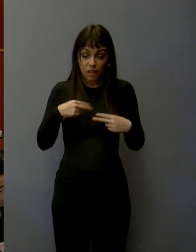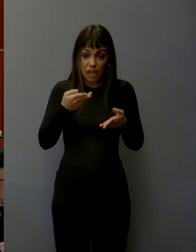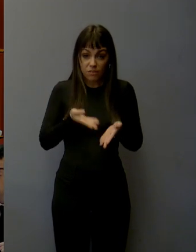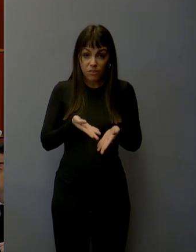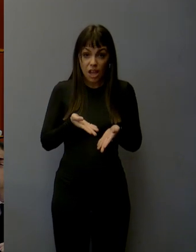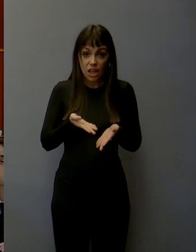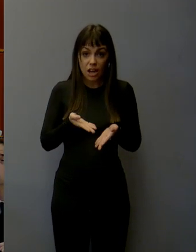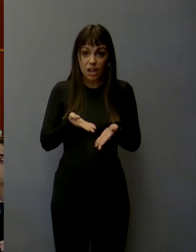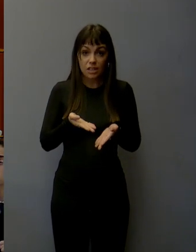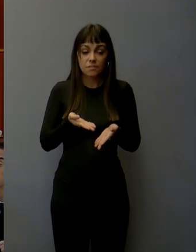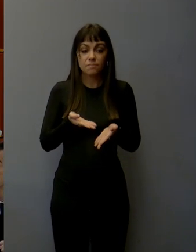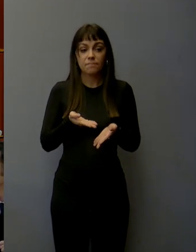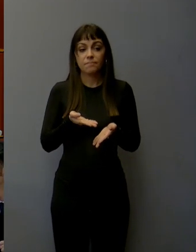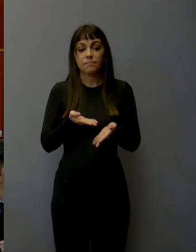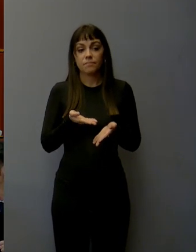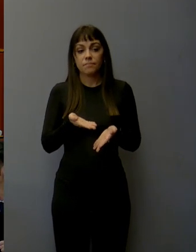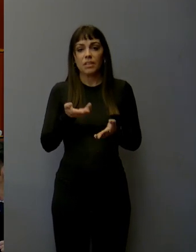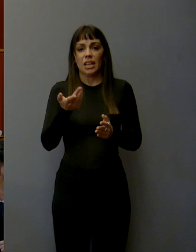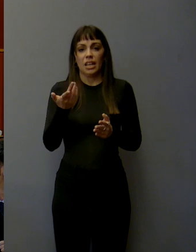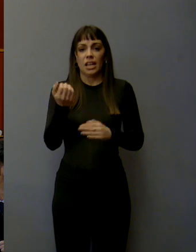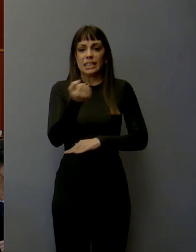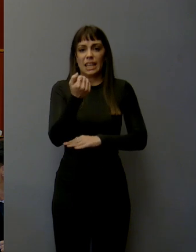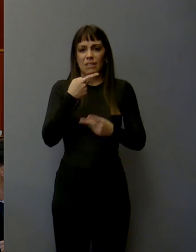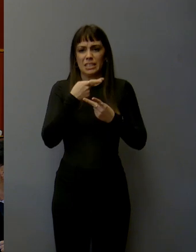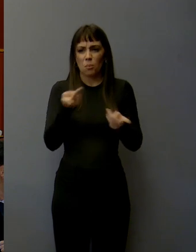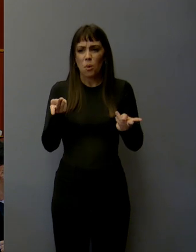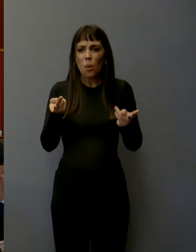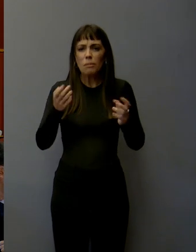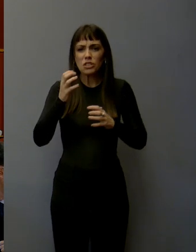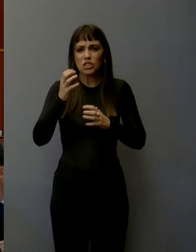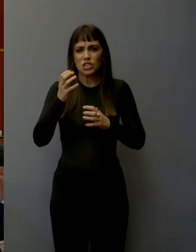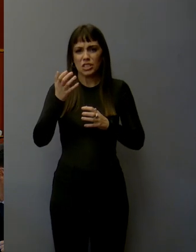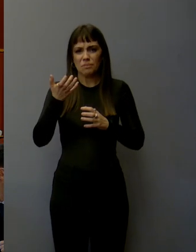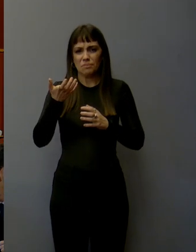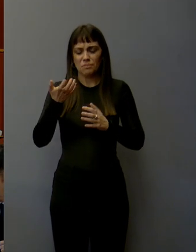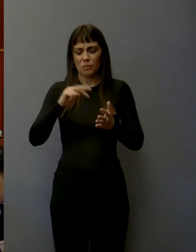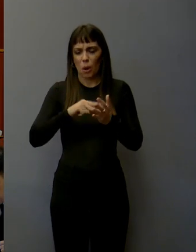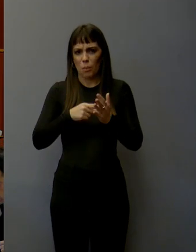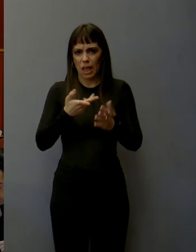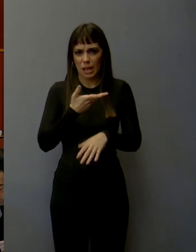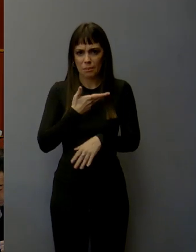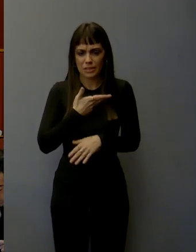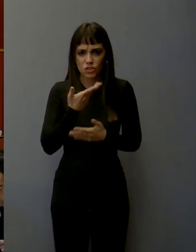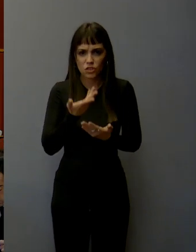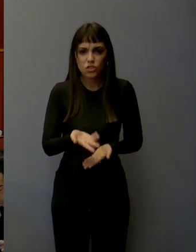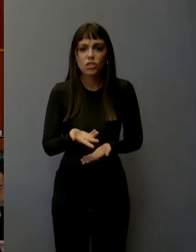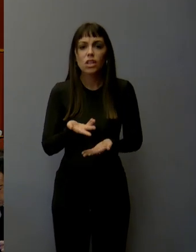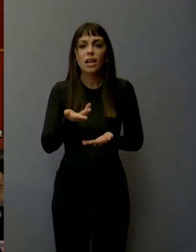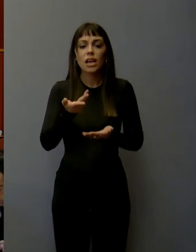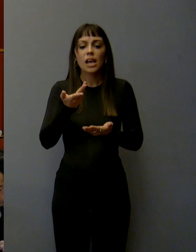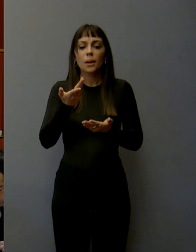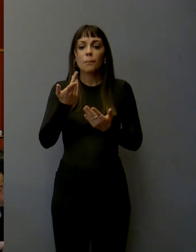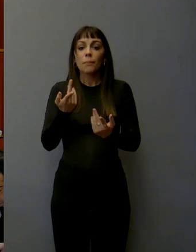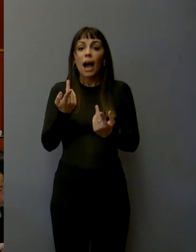presentano alcuni elementi di Forte criticità porte che città nell'erogazione anche nella prospettiva ma soprattutto chi